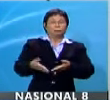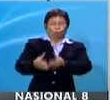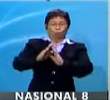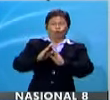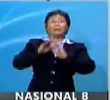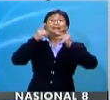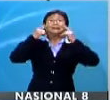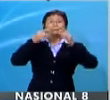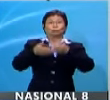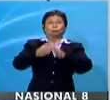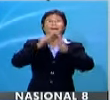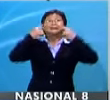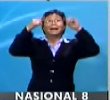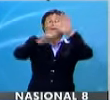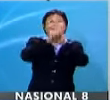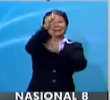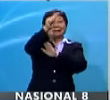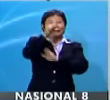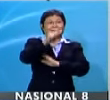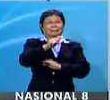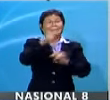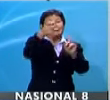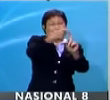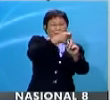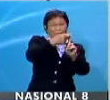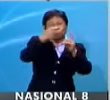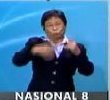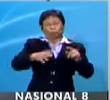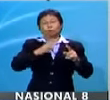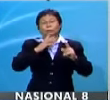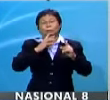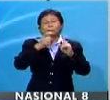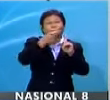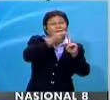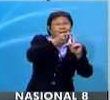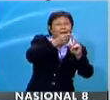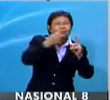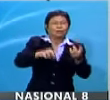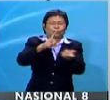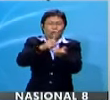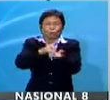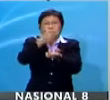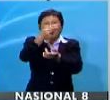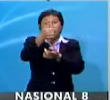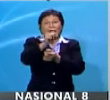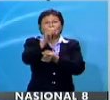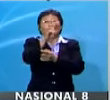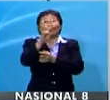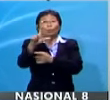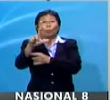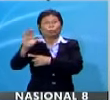Malaysia Islam abad telah dapat bercakap dengan tu yang terutama dat dr